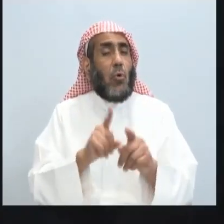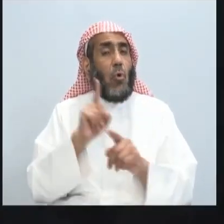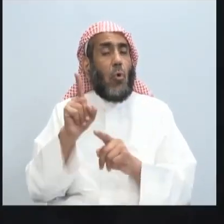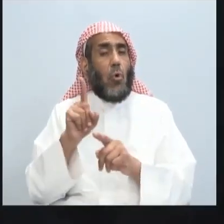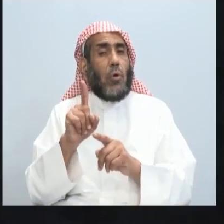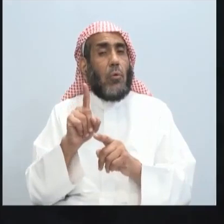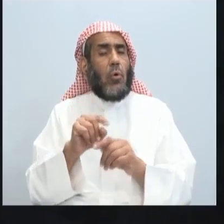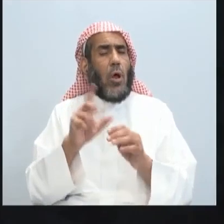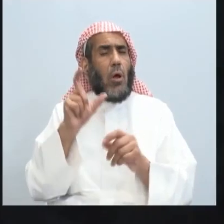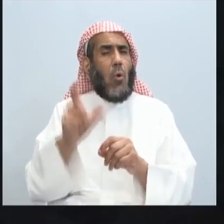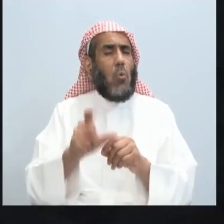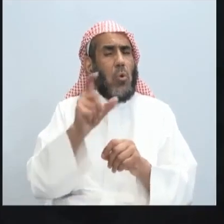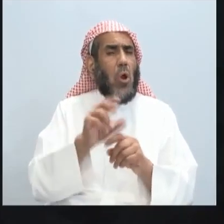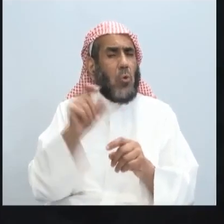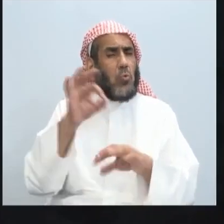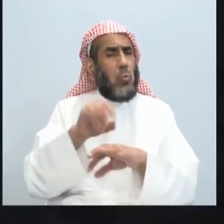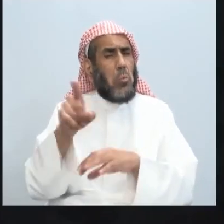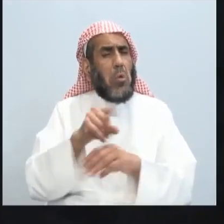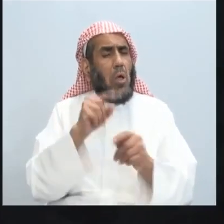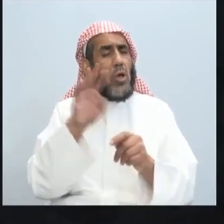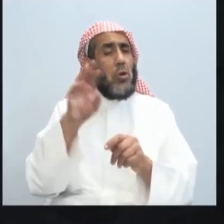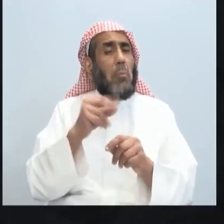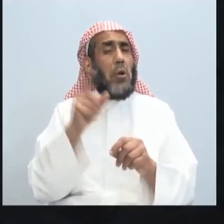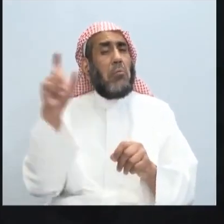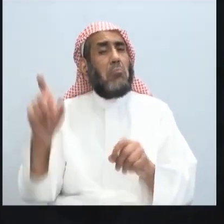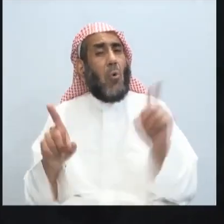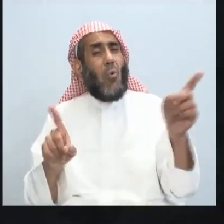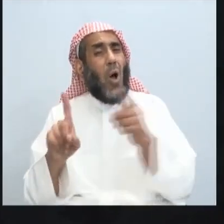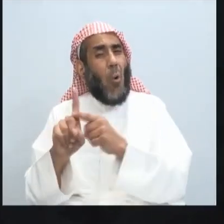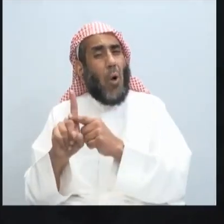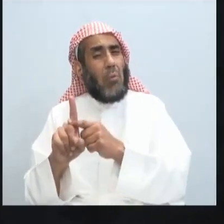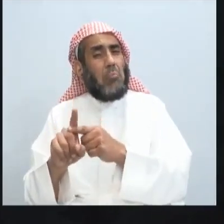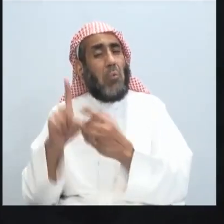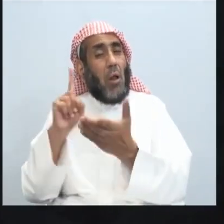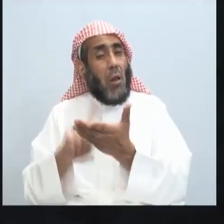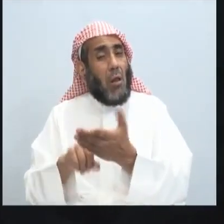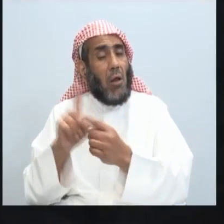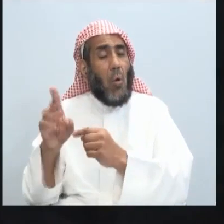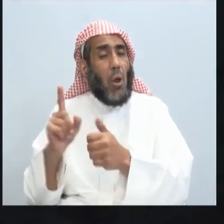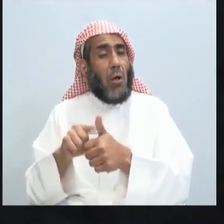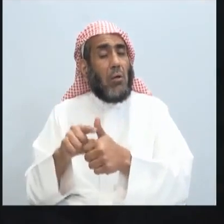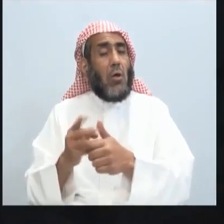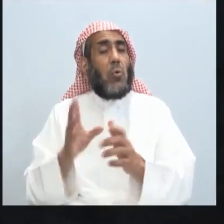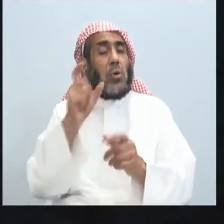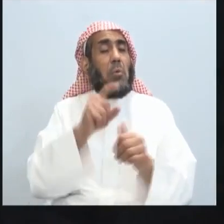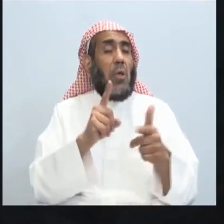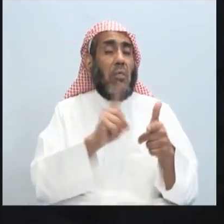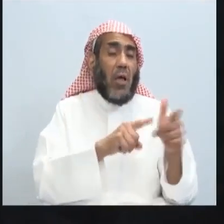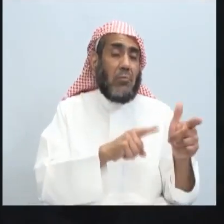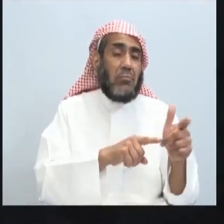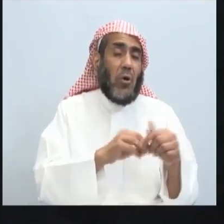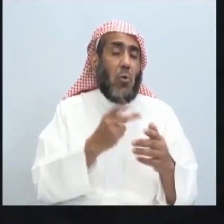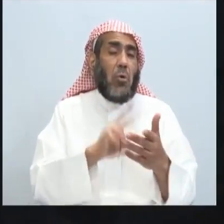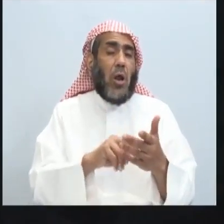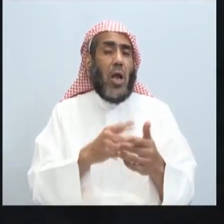ان هناك ايضا اناس يعني ذكروا ان هناك جابرين جابر ابن الحيان الاول جابر الحيان الثاني وذكر اي